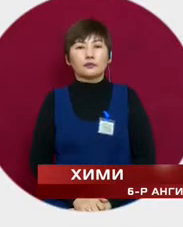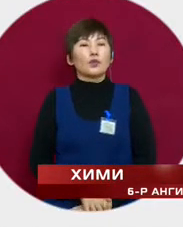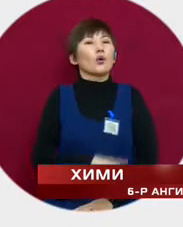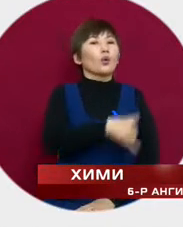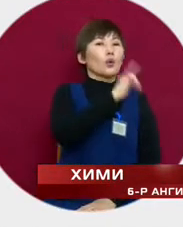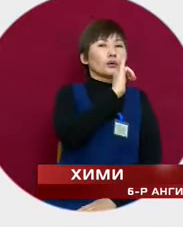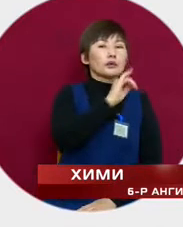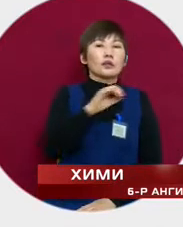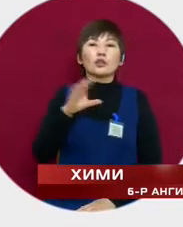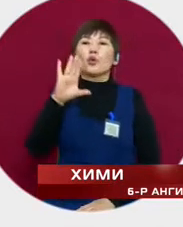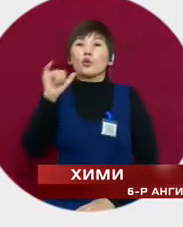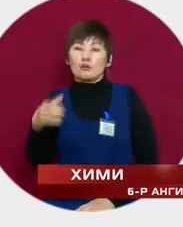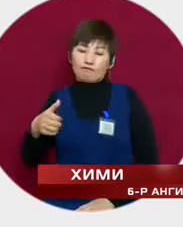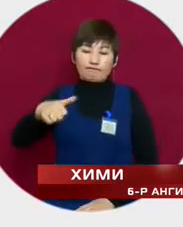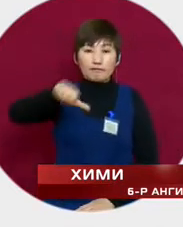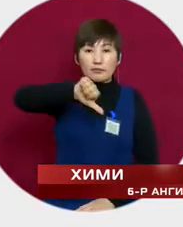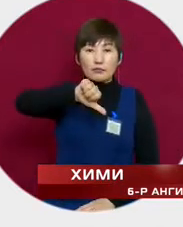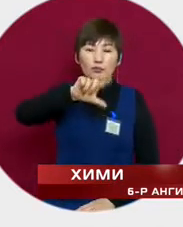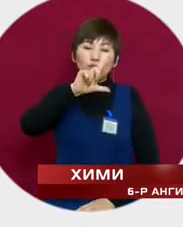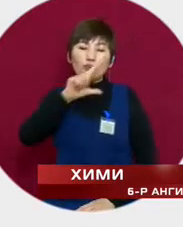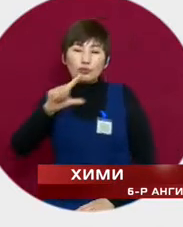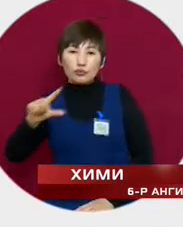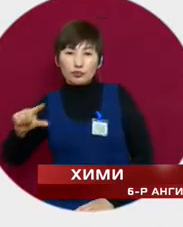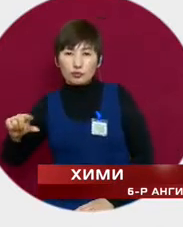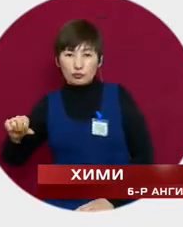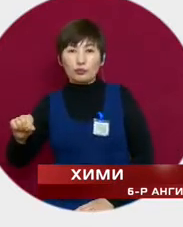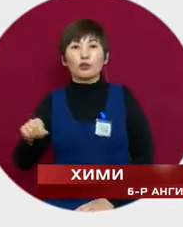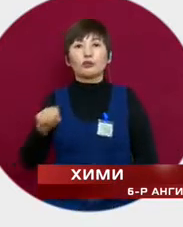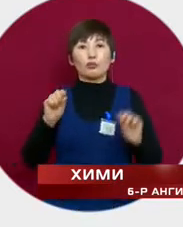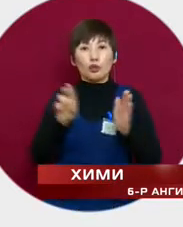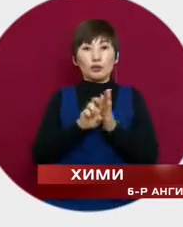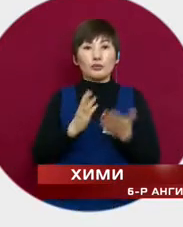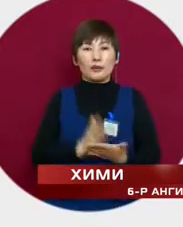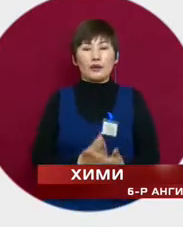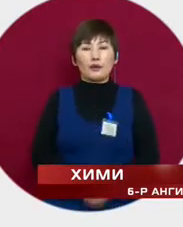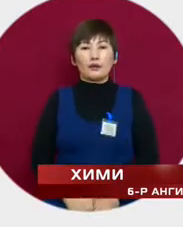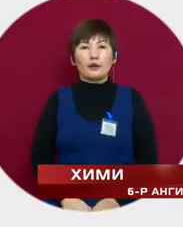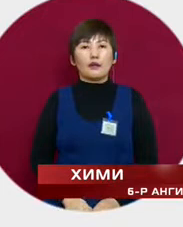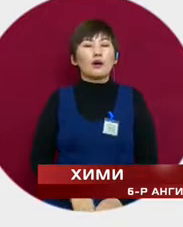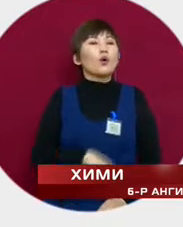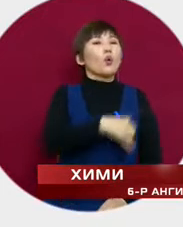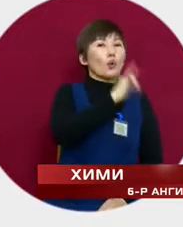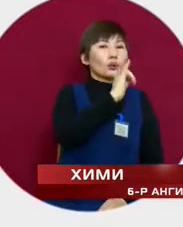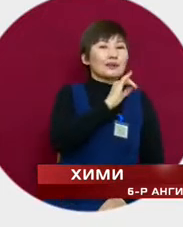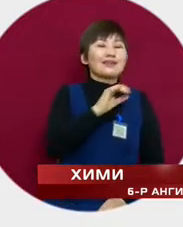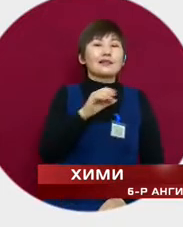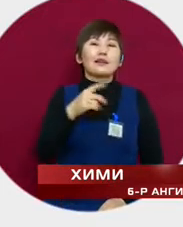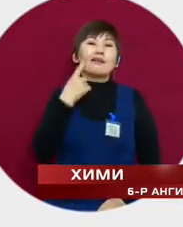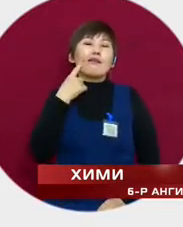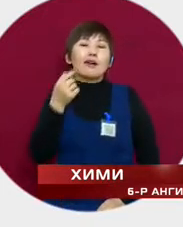Ундаан дээр ус нэмбэл шингэрээд хүчлэлэг шинж нь буурах боломжтой. Ундаанд сахар